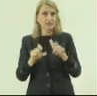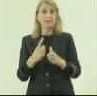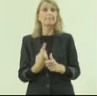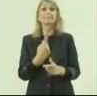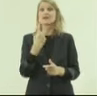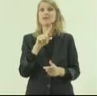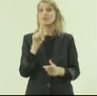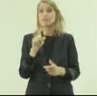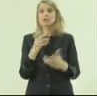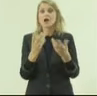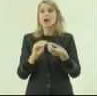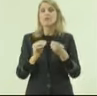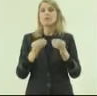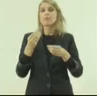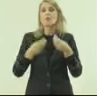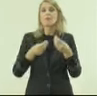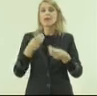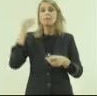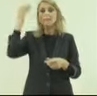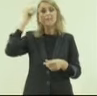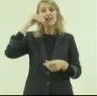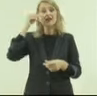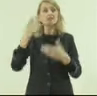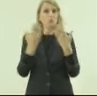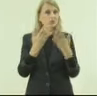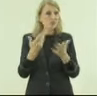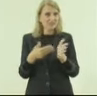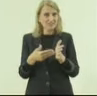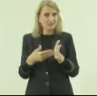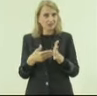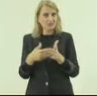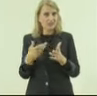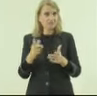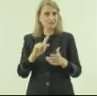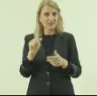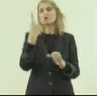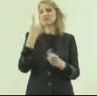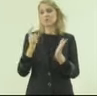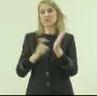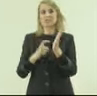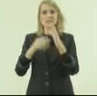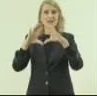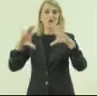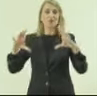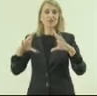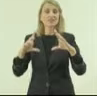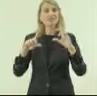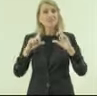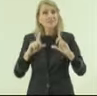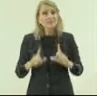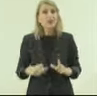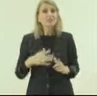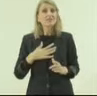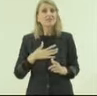Първи е какъв е проблемът бълзкото образование, че не е на нивото на другите европейски страни. Трябва да имаме